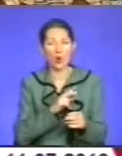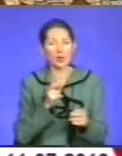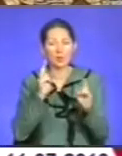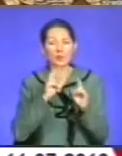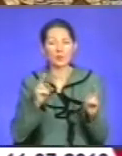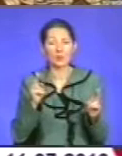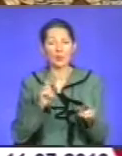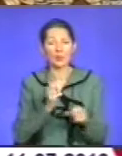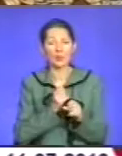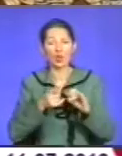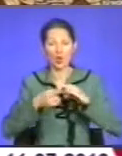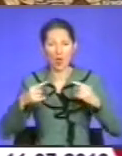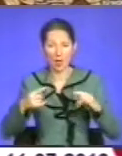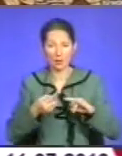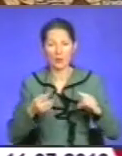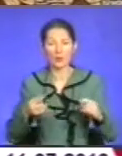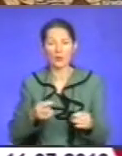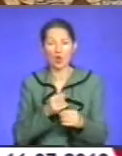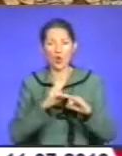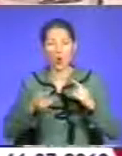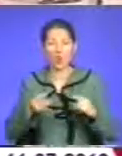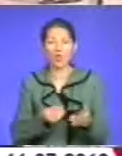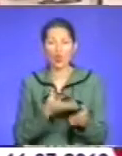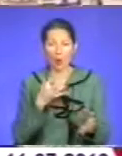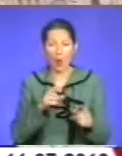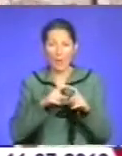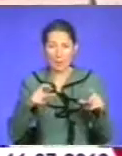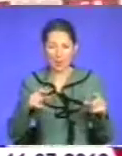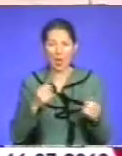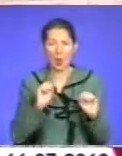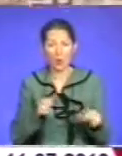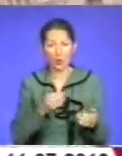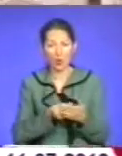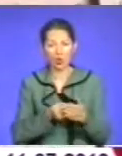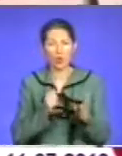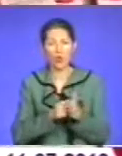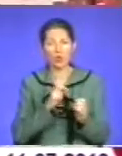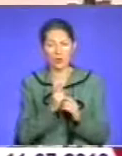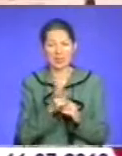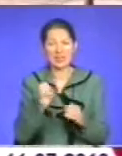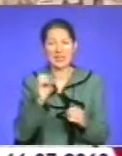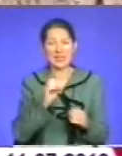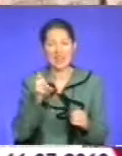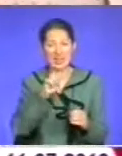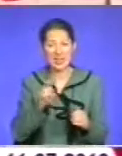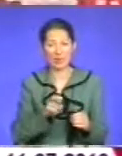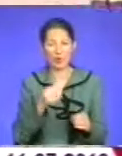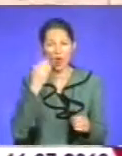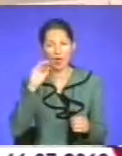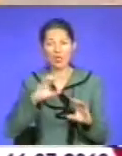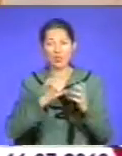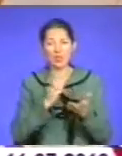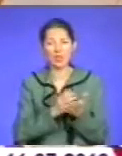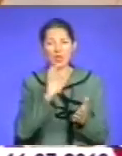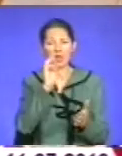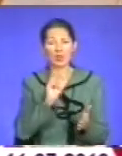Плитка якісного продукту може вартувати до 12 євро. Кращим у світі вважається швейцарський шоколад. Перша ознака хорошого продукту